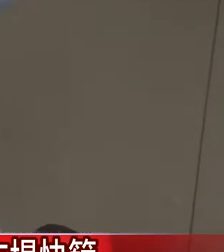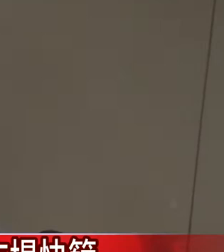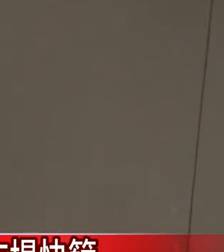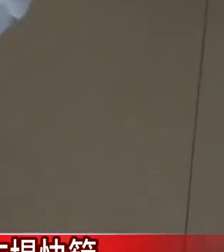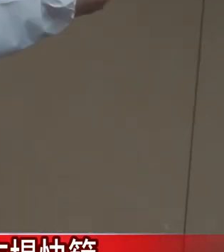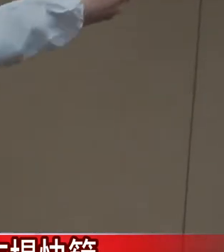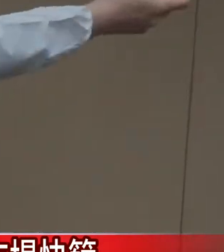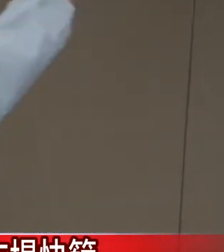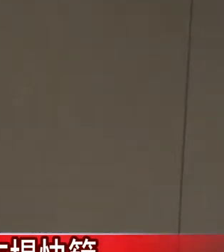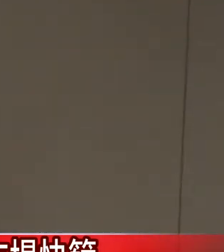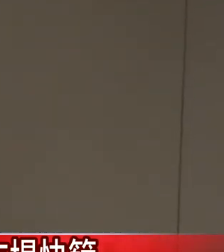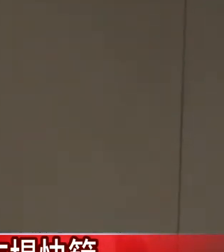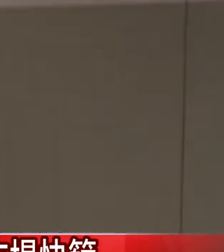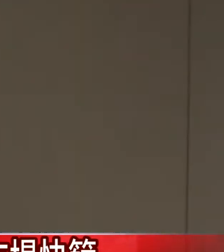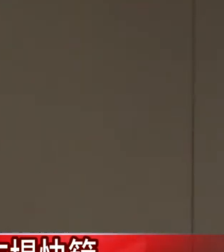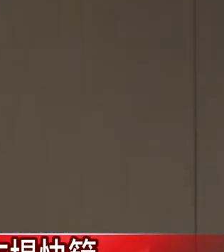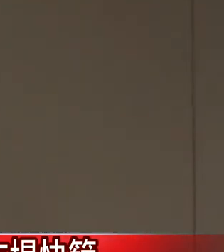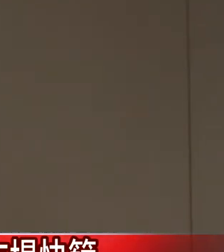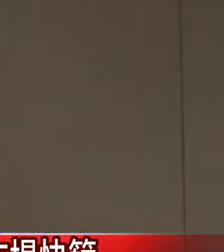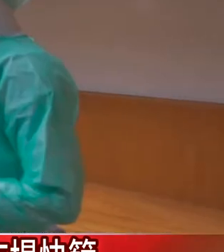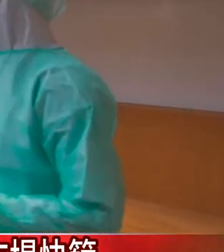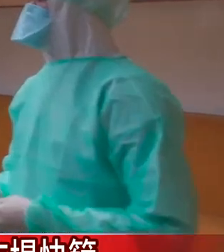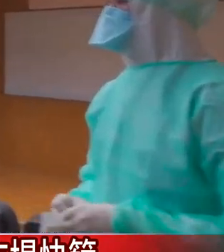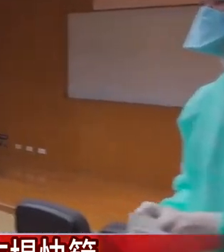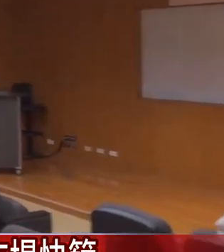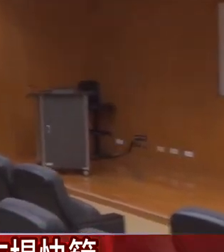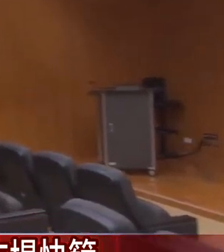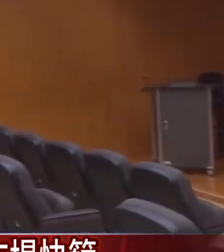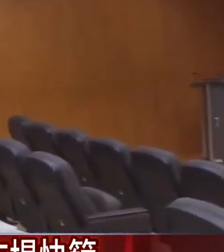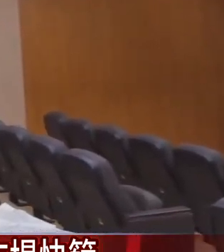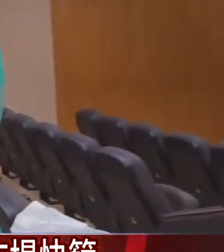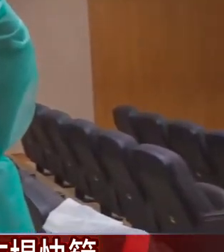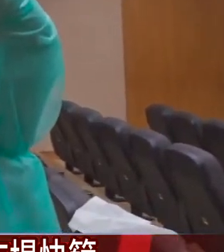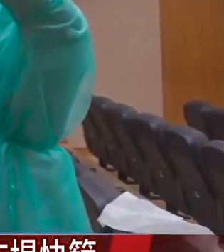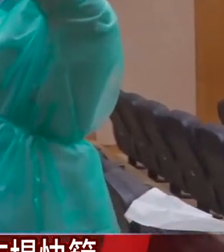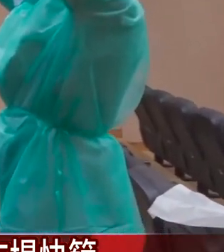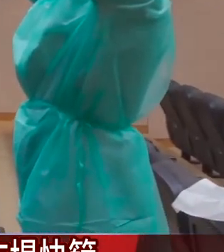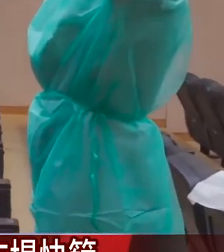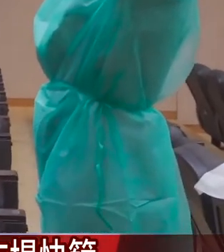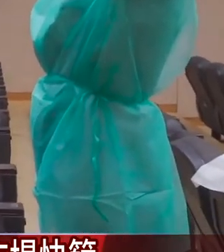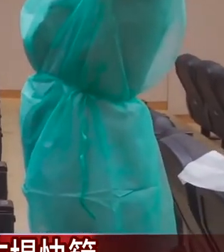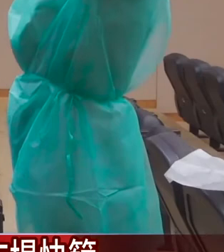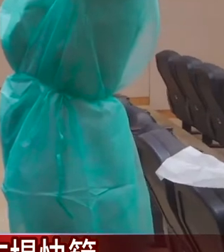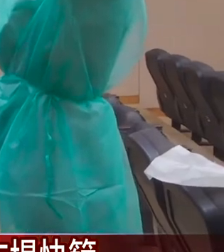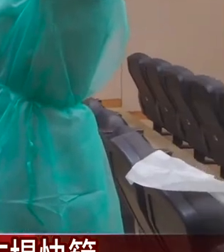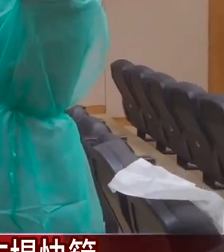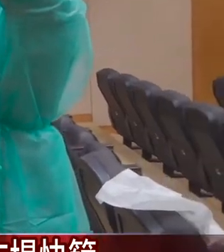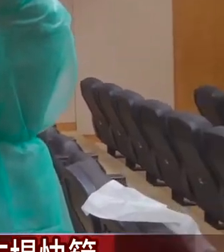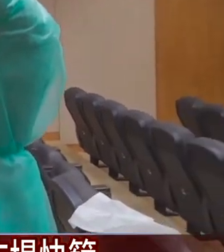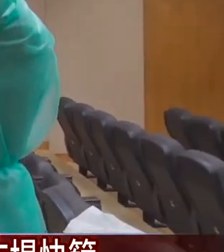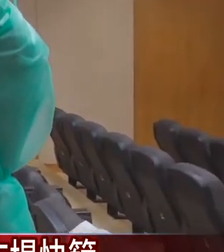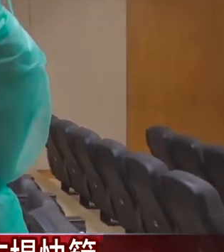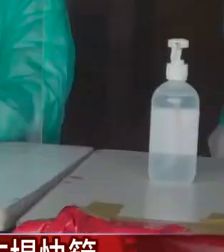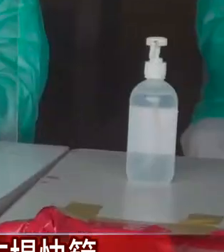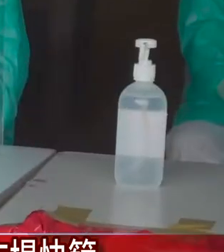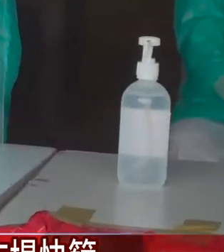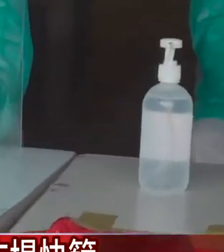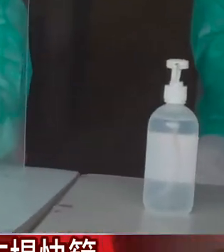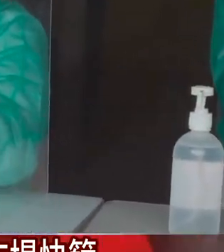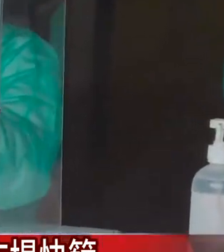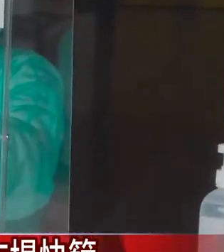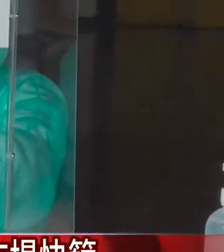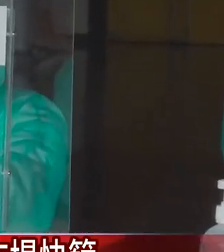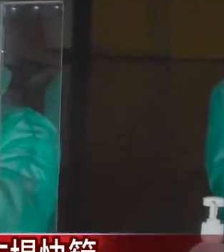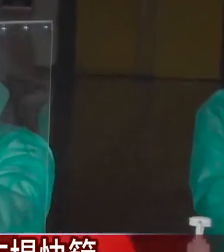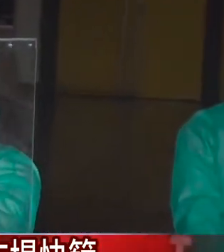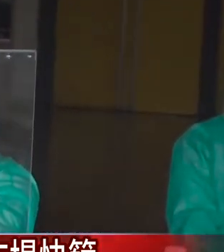渐在推动这样的一个业务。那我们目前看到的是热区呢似乎有在减温的现象那所